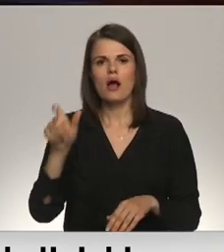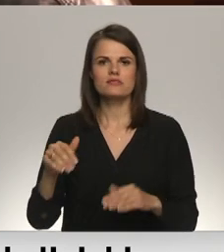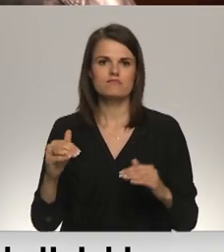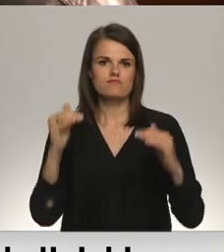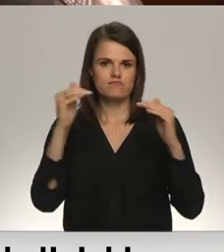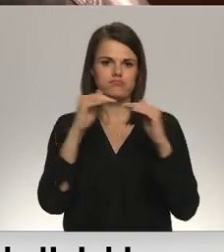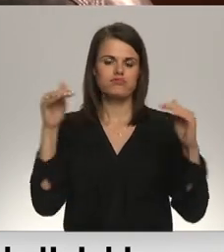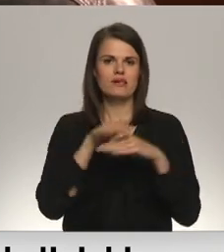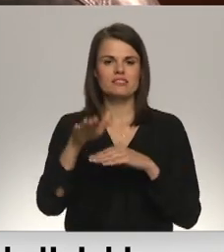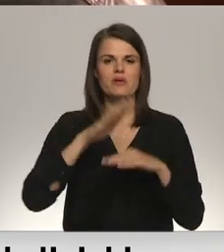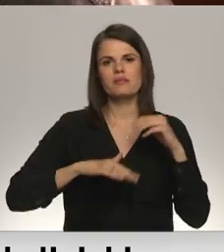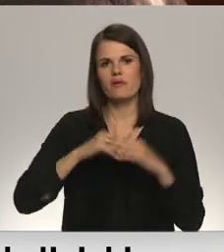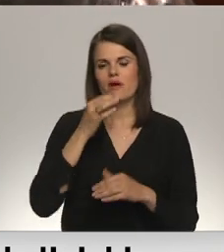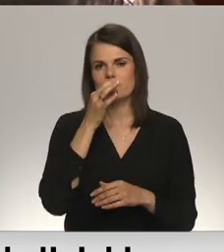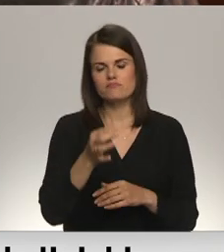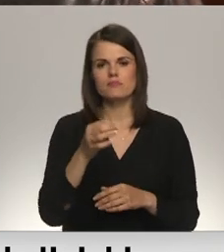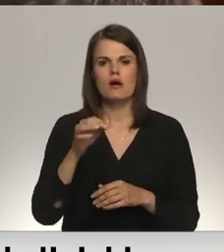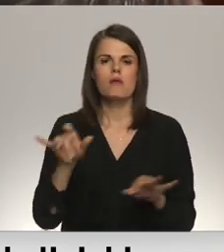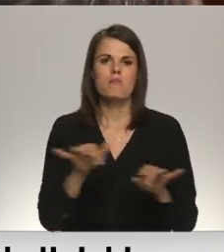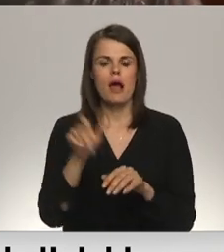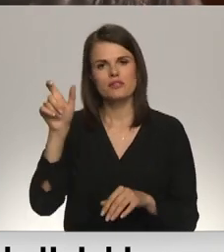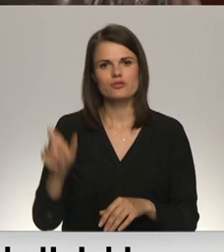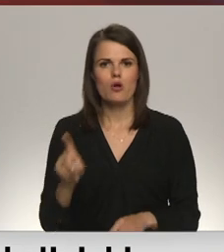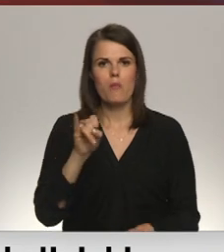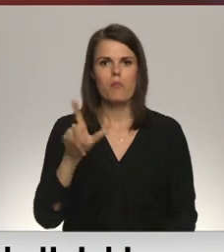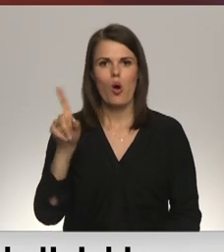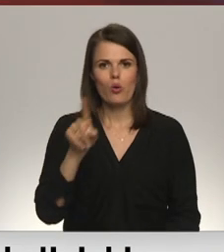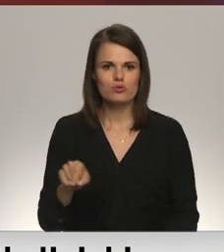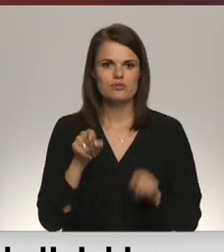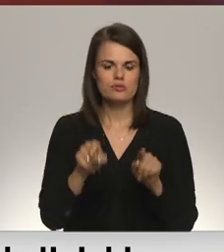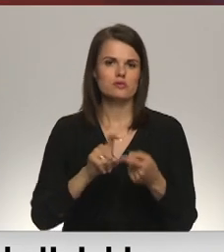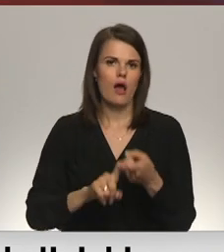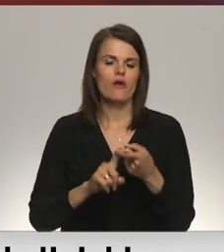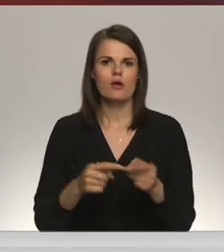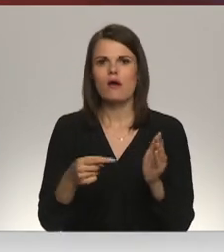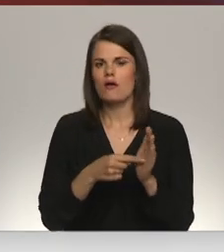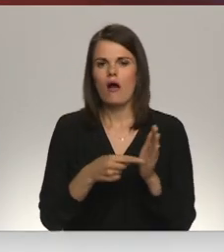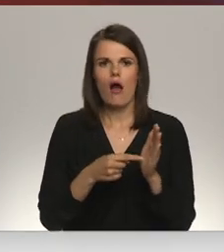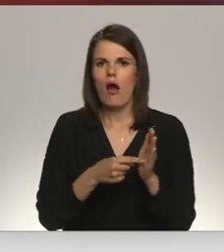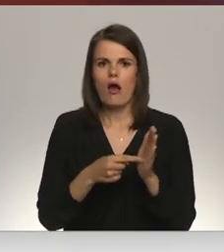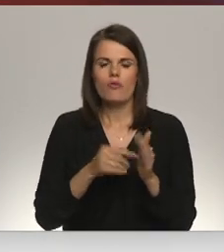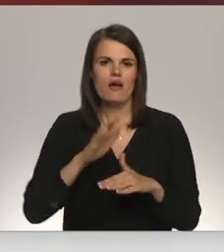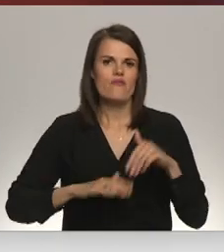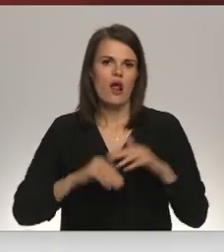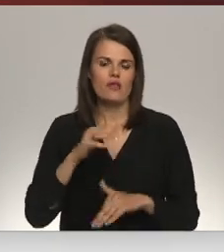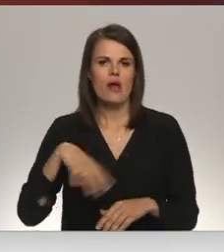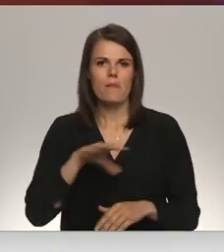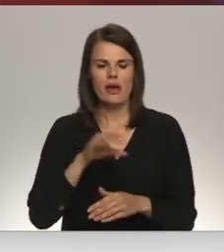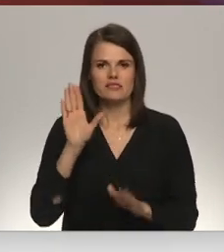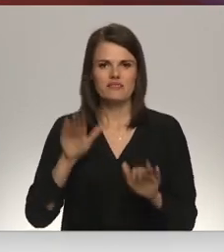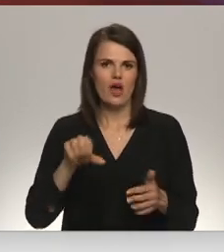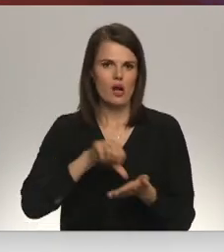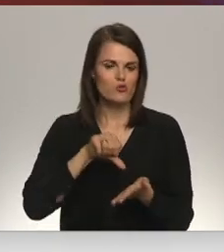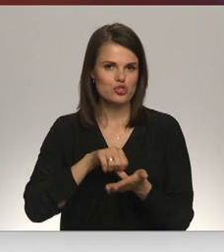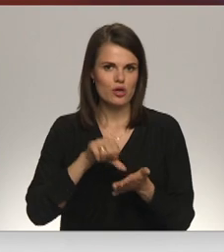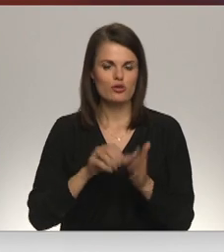celšana izpildījuma kvalitātē, atzīst maestro Raimonds Pauls. Nu, tas atkarējās, kādā kvalitāte mēs uzstāsimies.